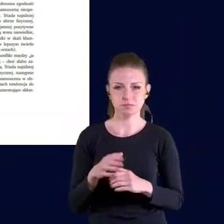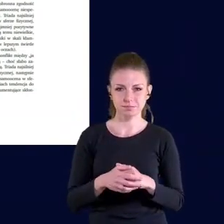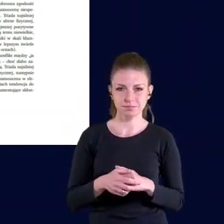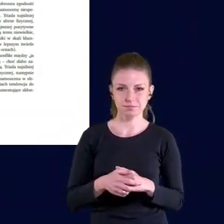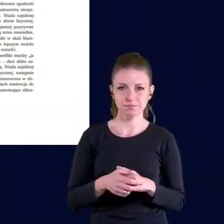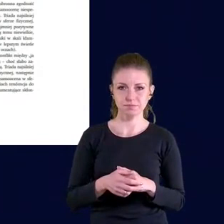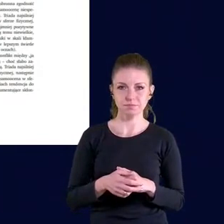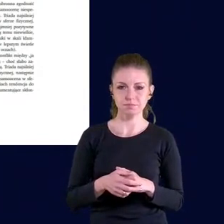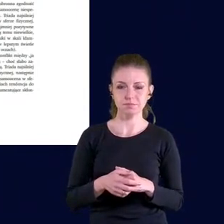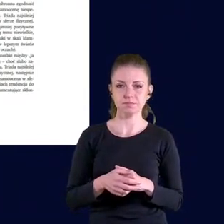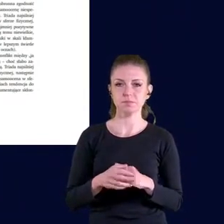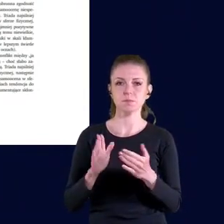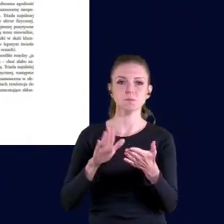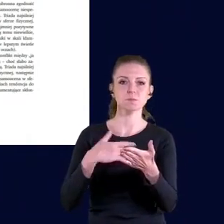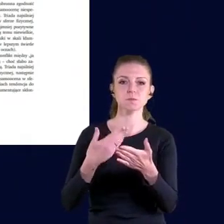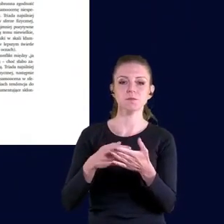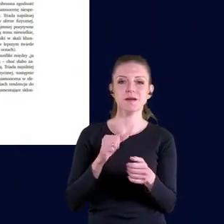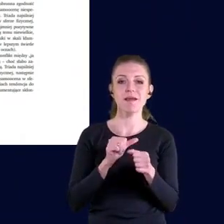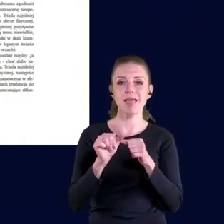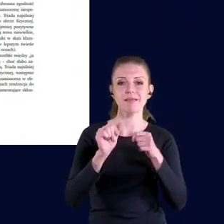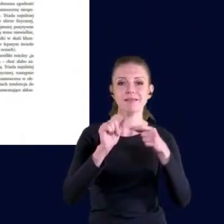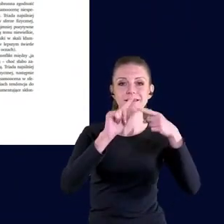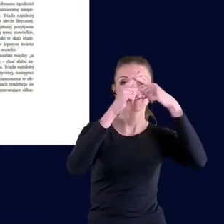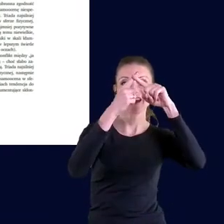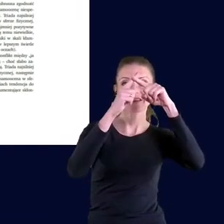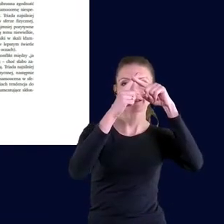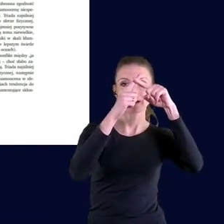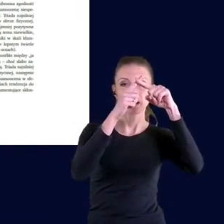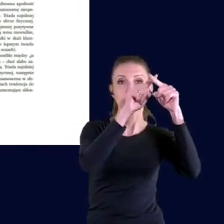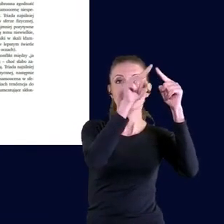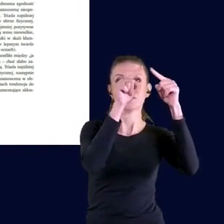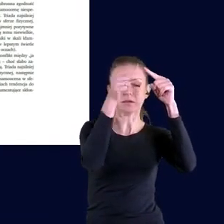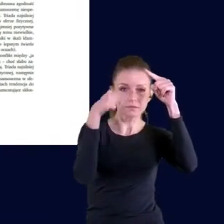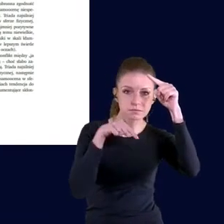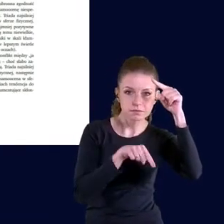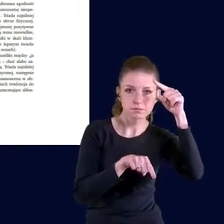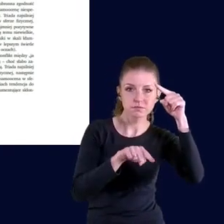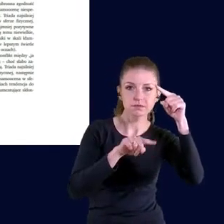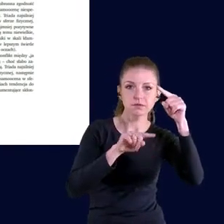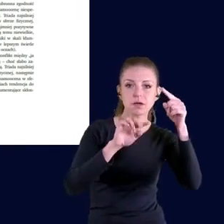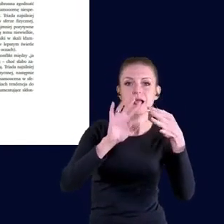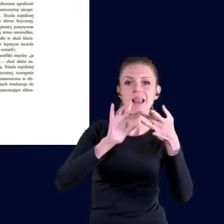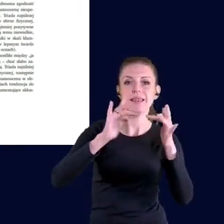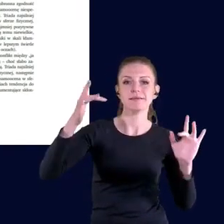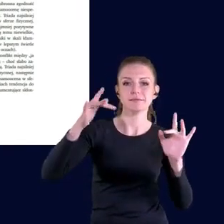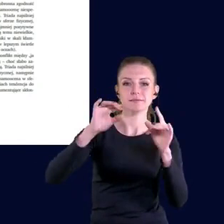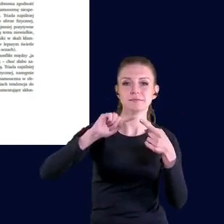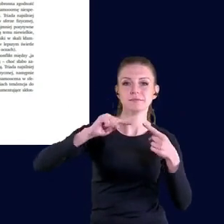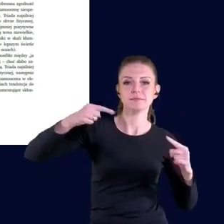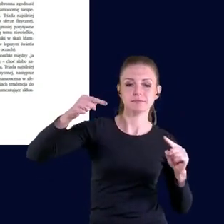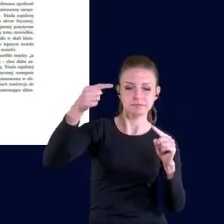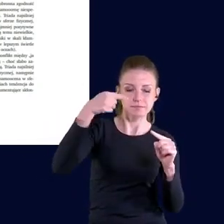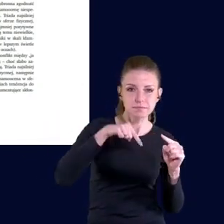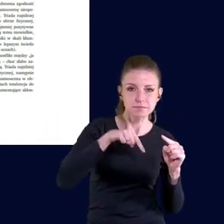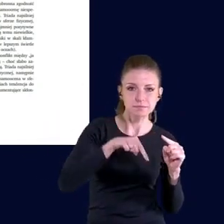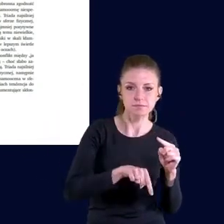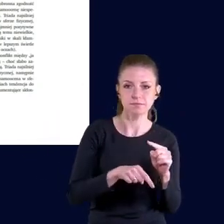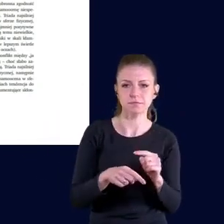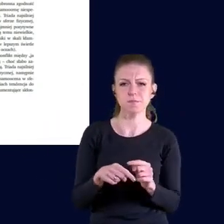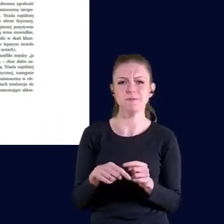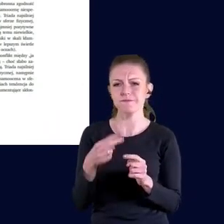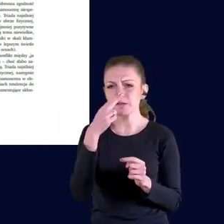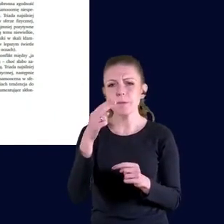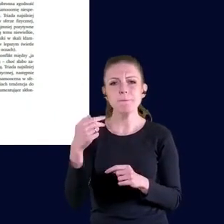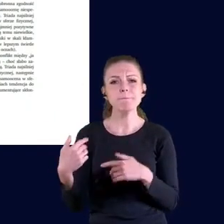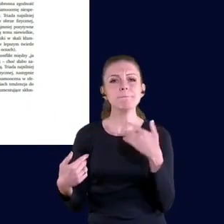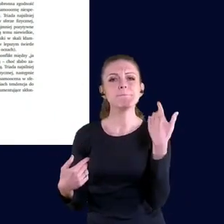tam gdzie był przepis My wstaliśmy sobie link tutaj po lewej stronie być może będzie